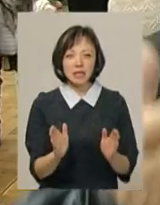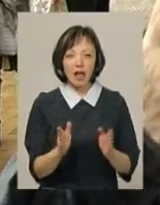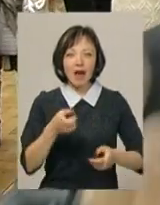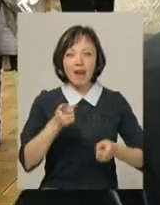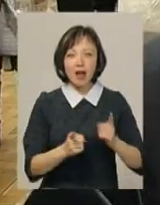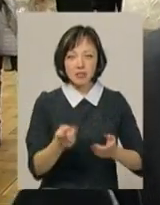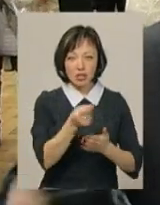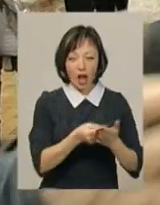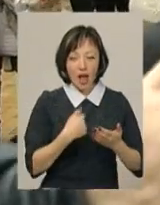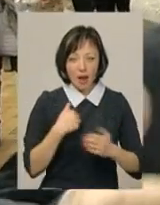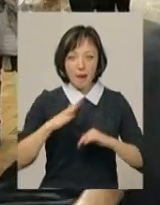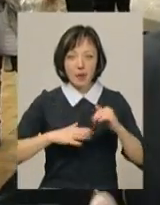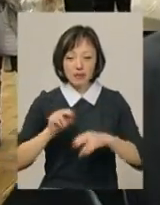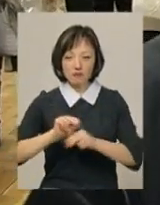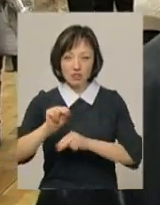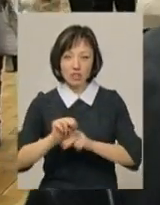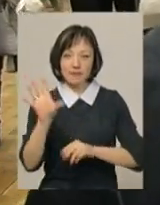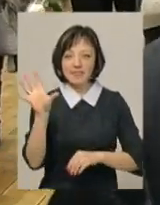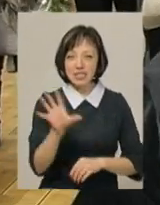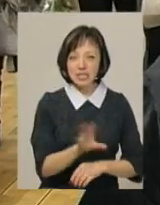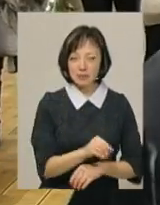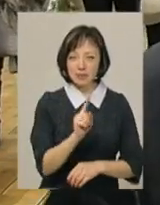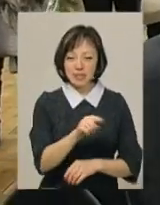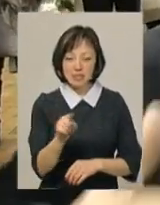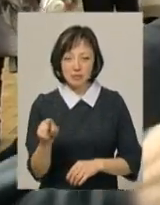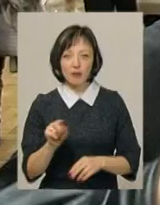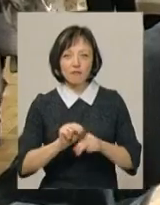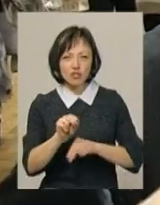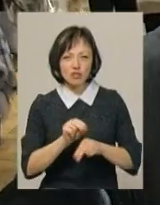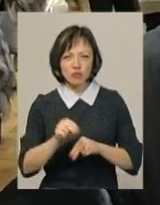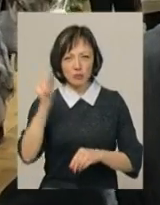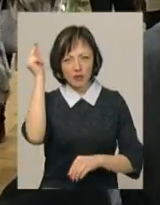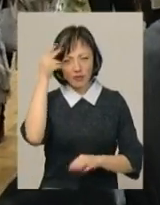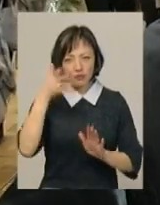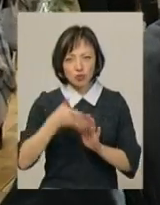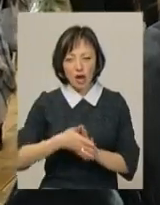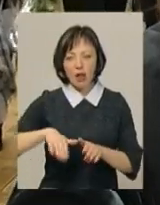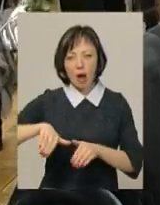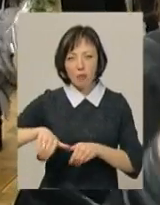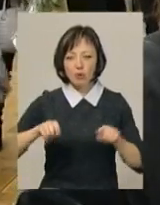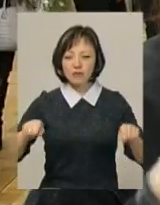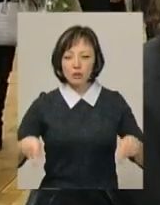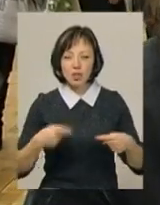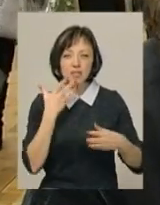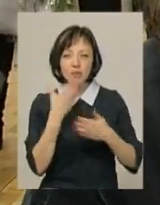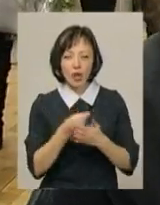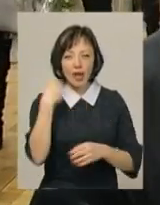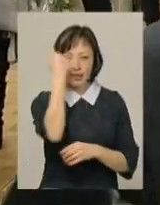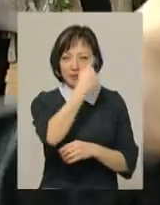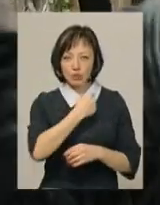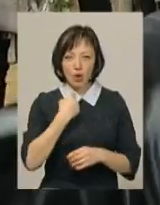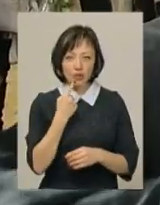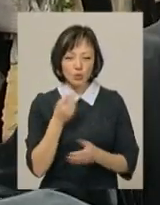я практично їх вчив цим стилям, при тому вчив, що вони їх вивчали, а потім творили своє індивідуальне